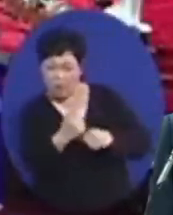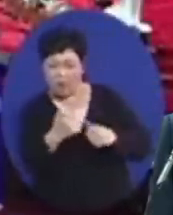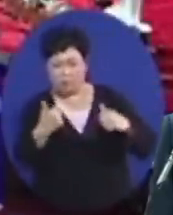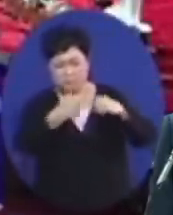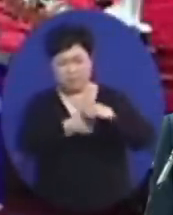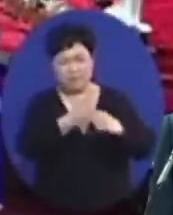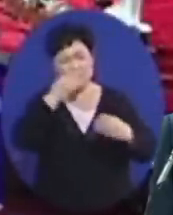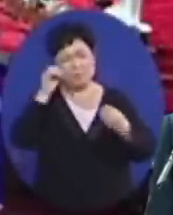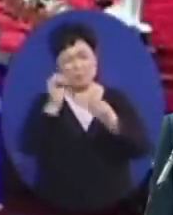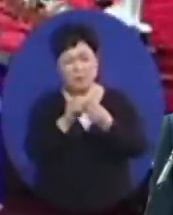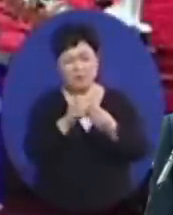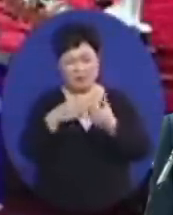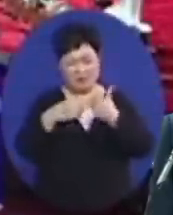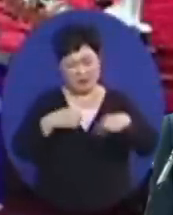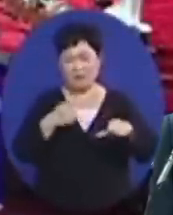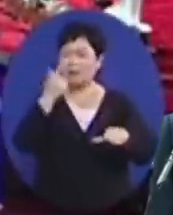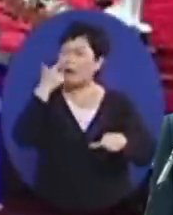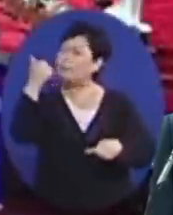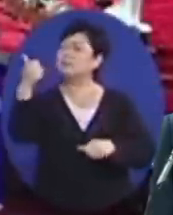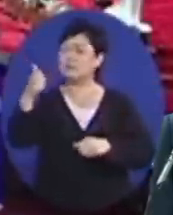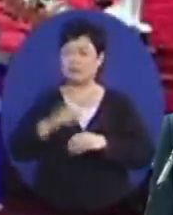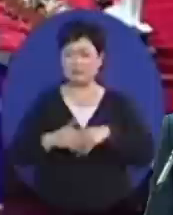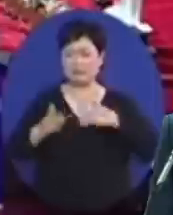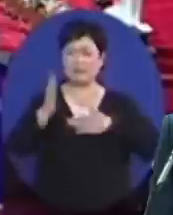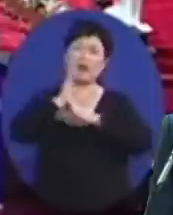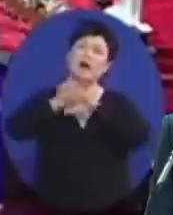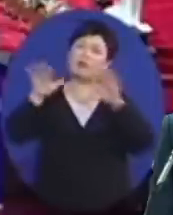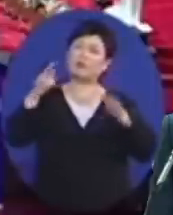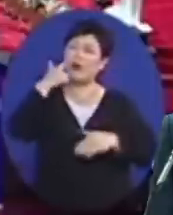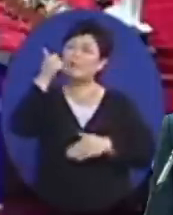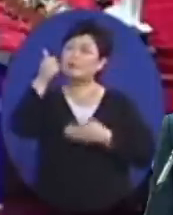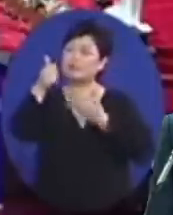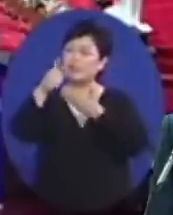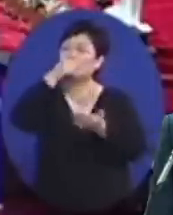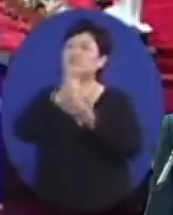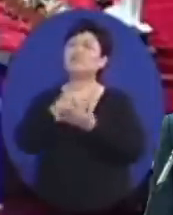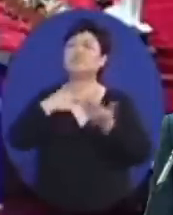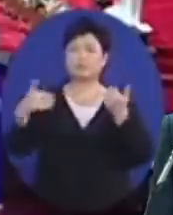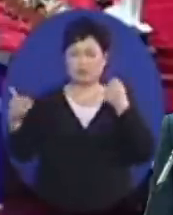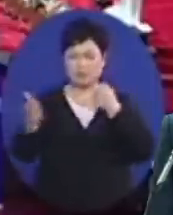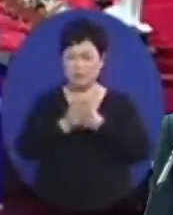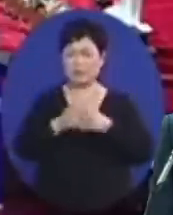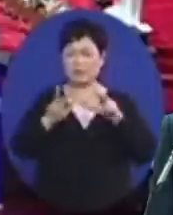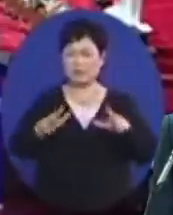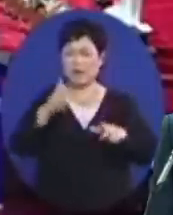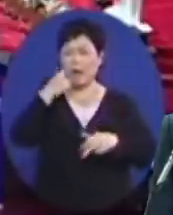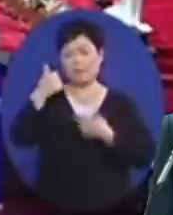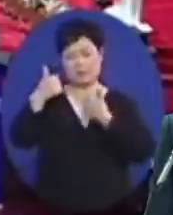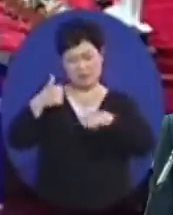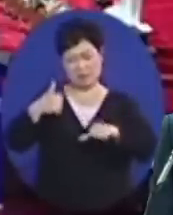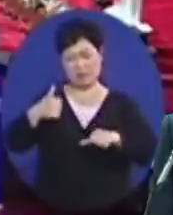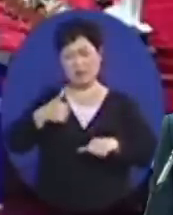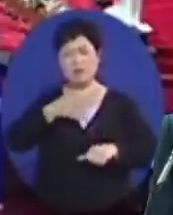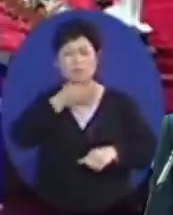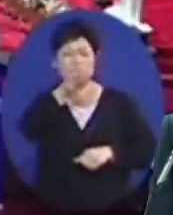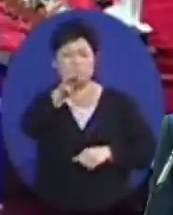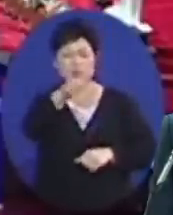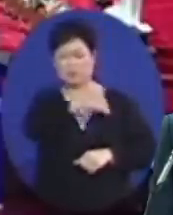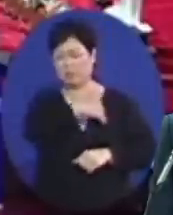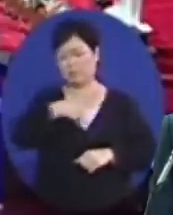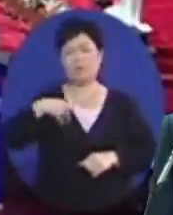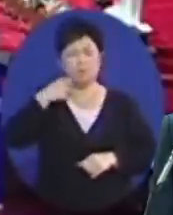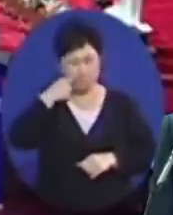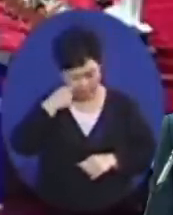입을 맞추니 아들이 이르되, 아버지, 내가 하늘과 아버지께 죄를 지었사오니 지금부터는 아버지의 아들이라 일컬음을 감당치